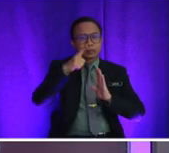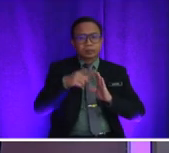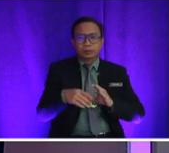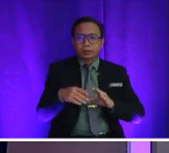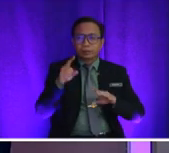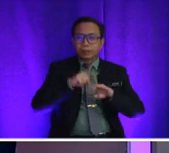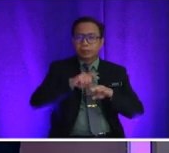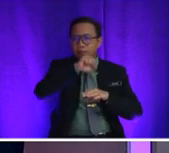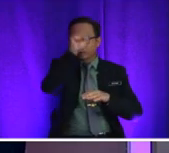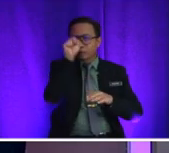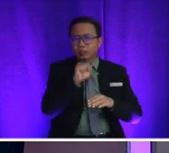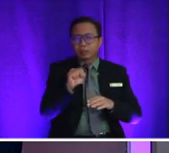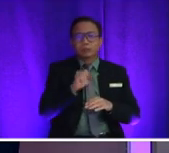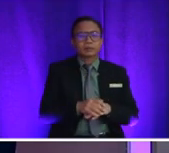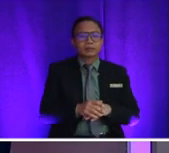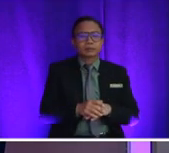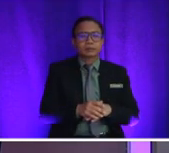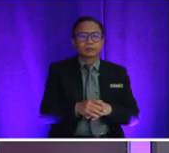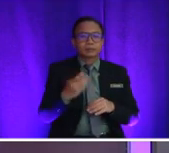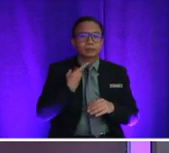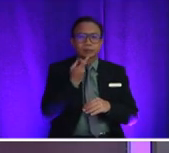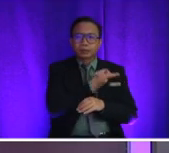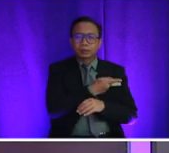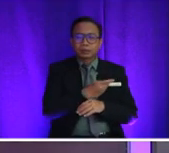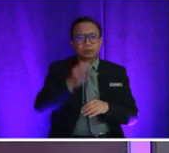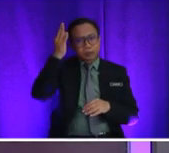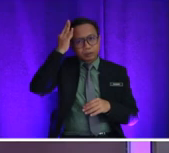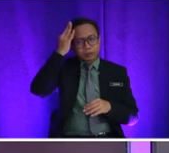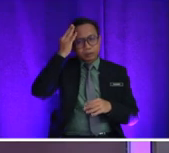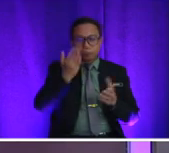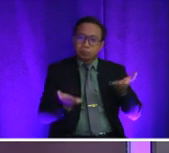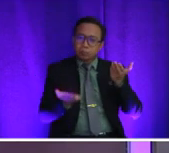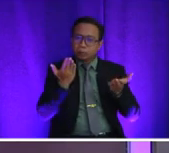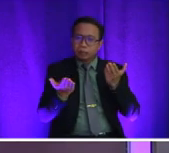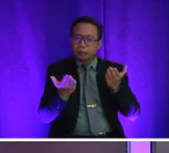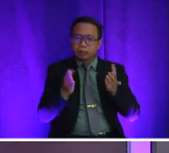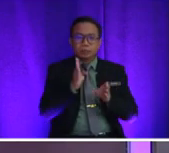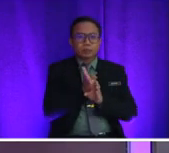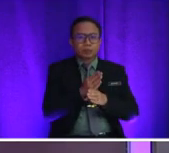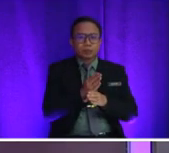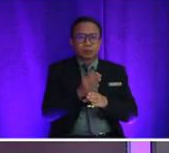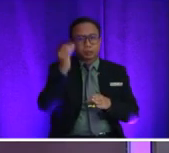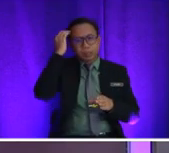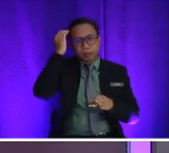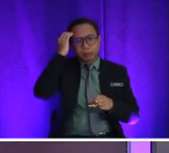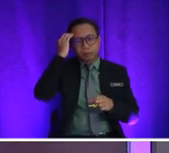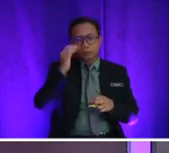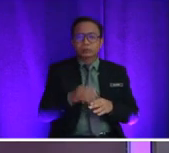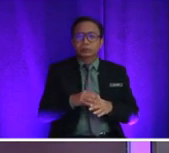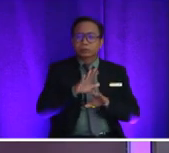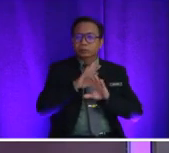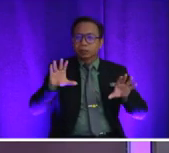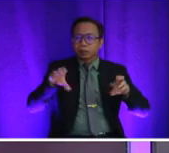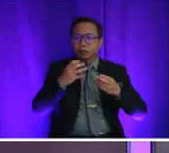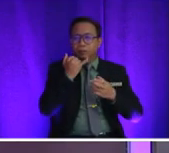kepada seolah-olah yang kita keluar ataupun bentuk-bentuk yang kita perlu tahu supaya kita tidak